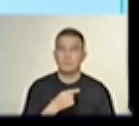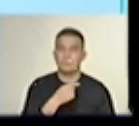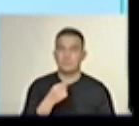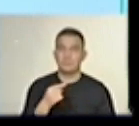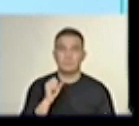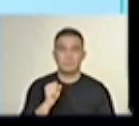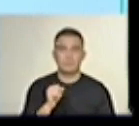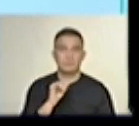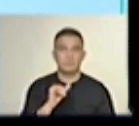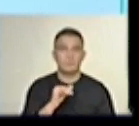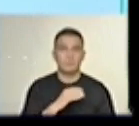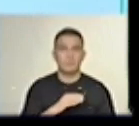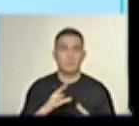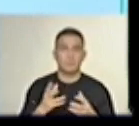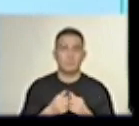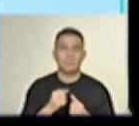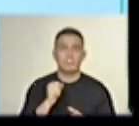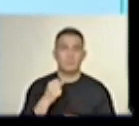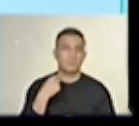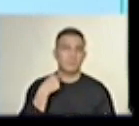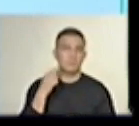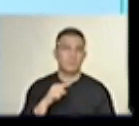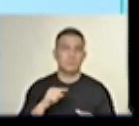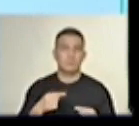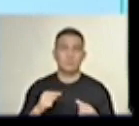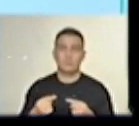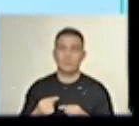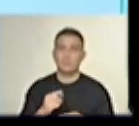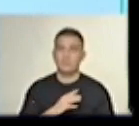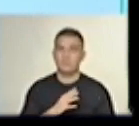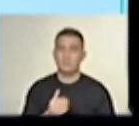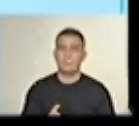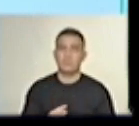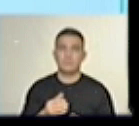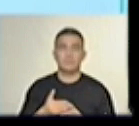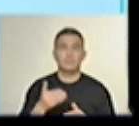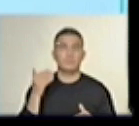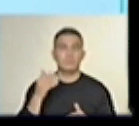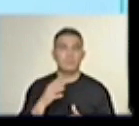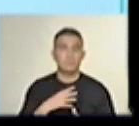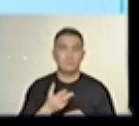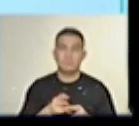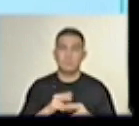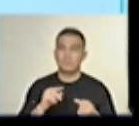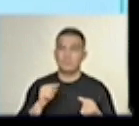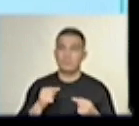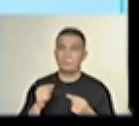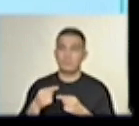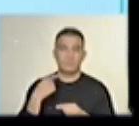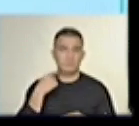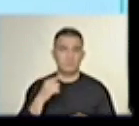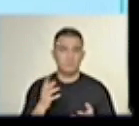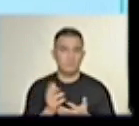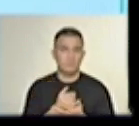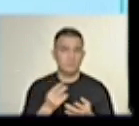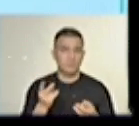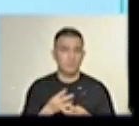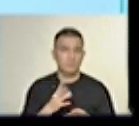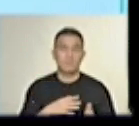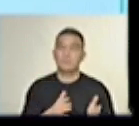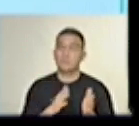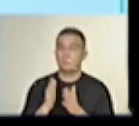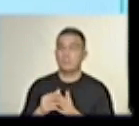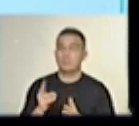-A berilgan A soniga qarama-qarshi son. Demak, avval qarama-qarshi sonlarini topishimiz kerak, keyin